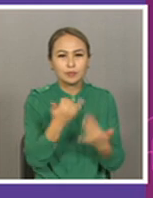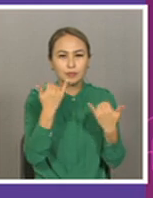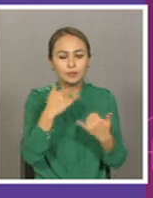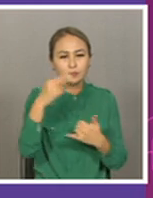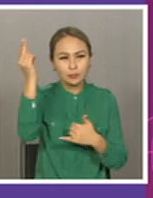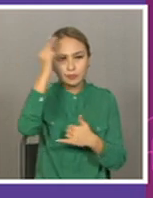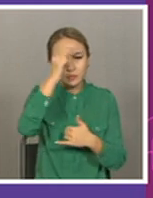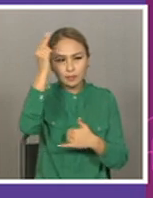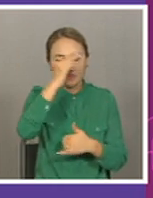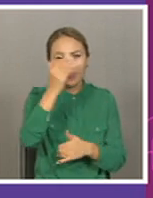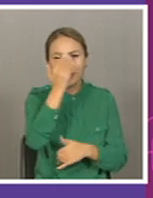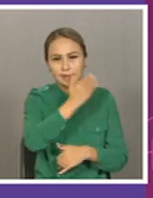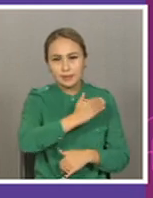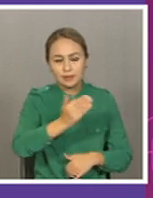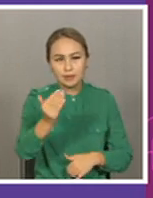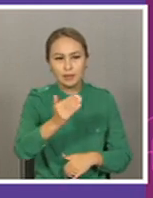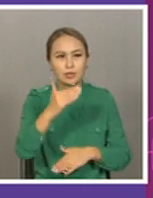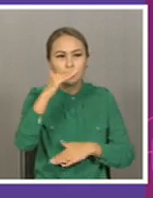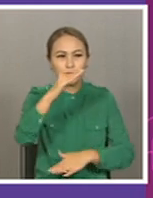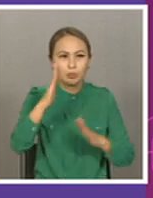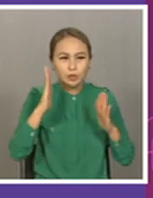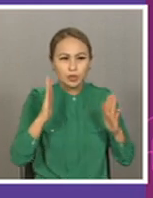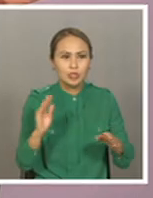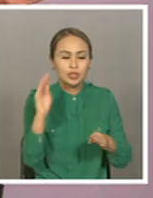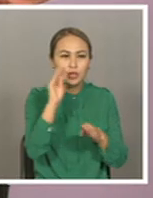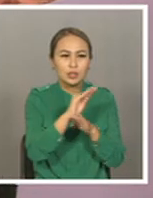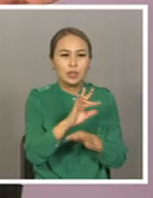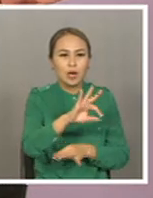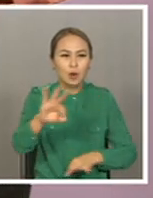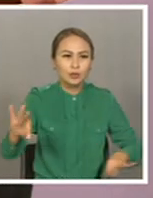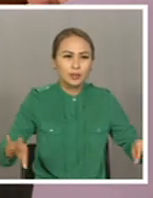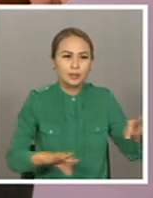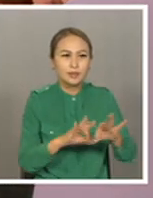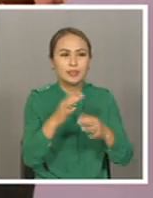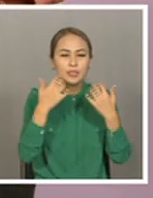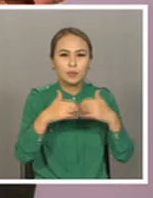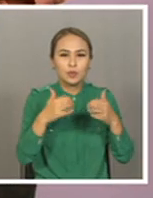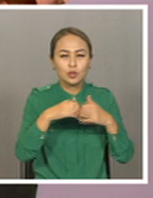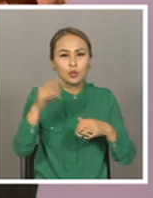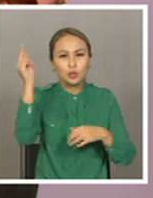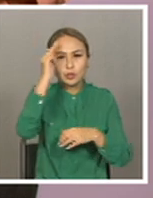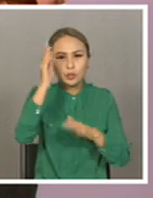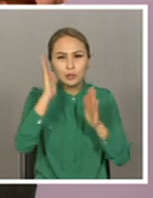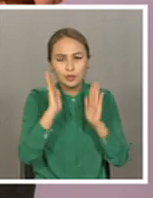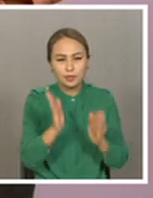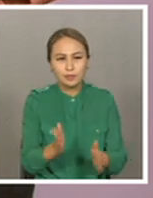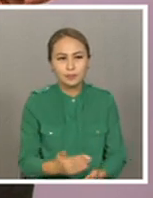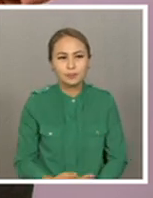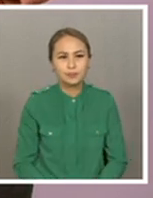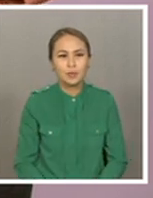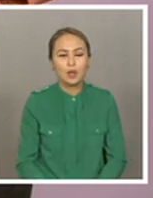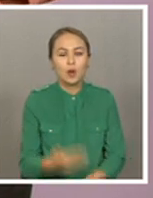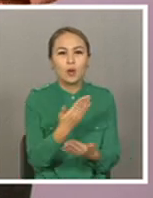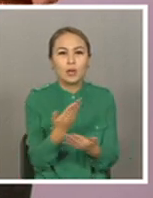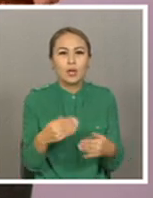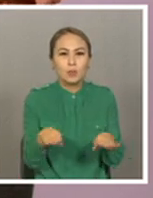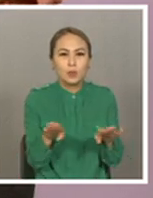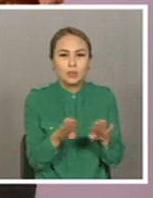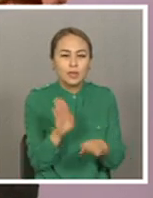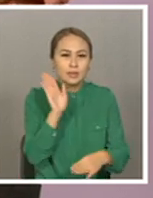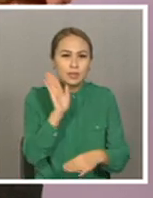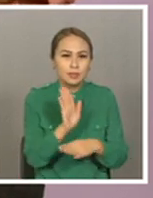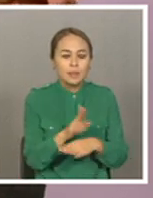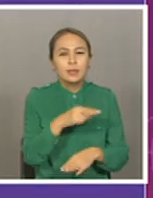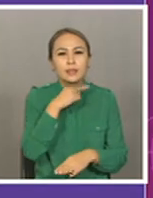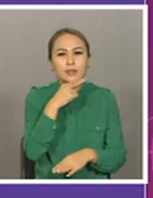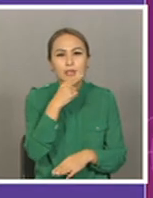сабақта сендер тік төрт бұрыштың және шаршының ауданын есептеуді үйренесіңдер. Олай болса, тапсырмаға